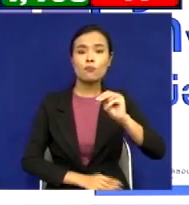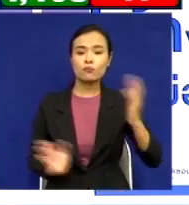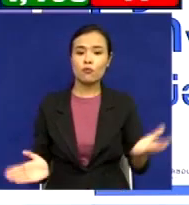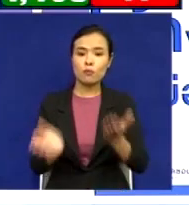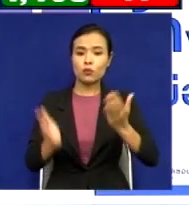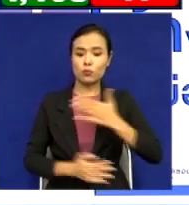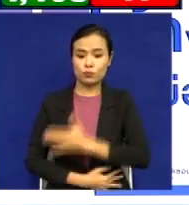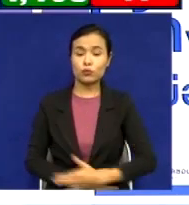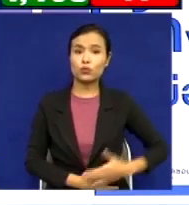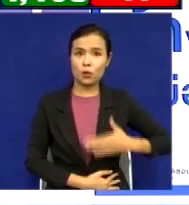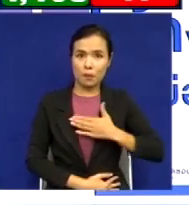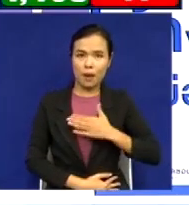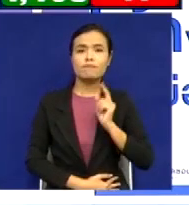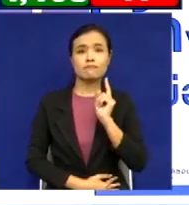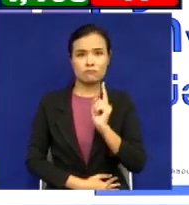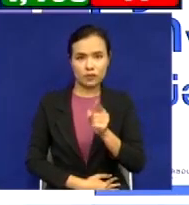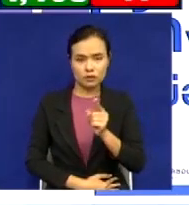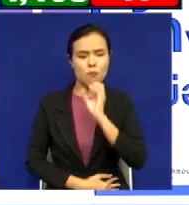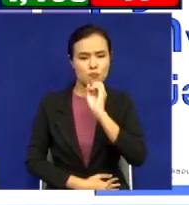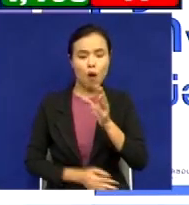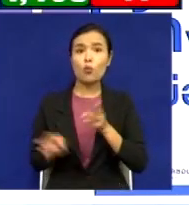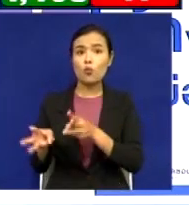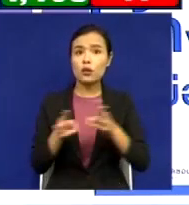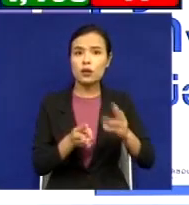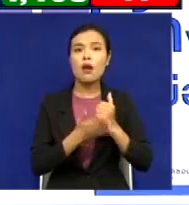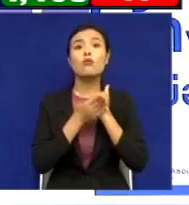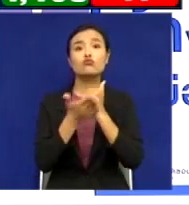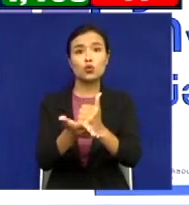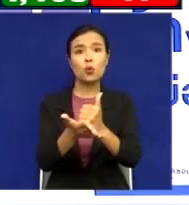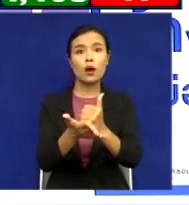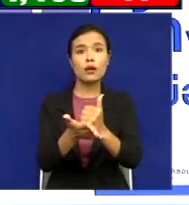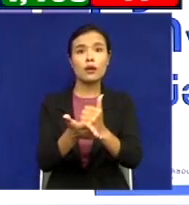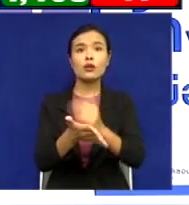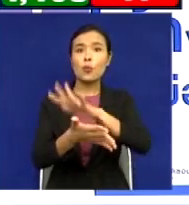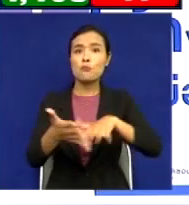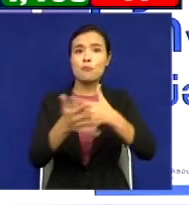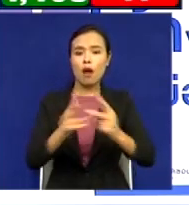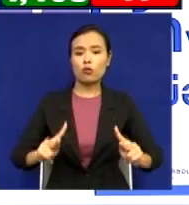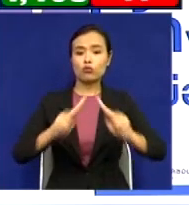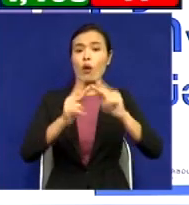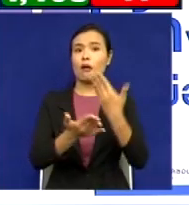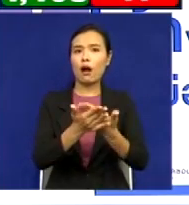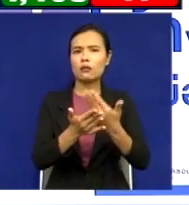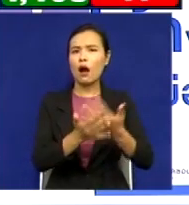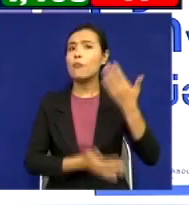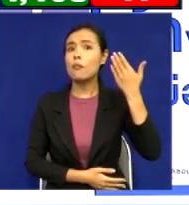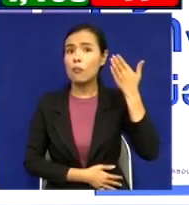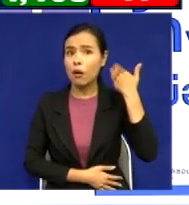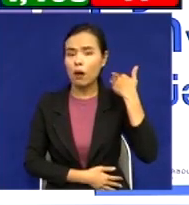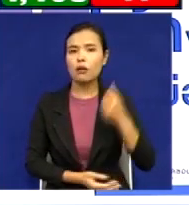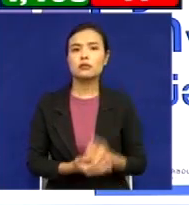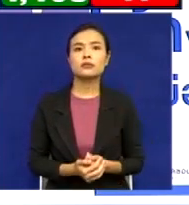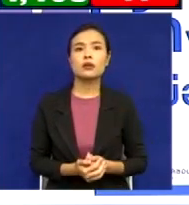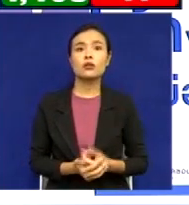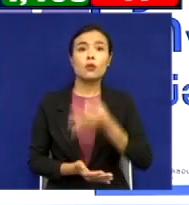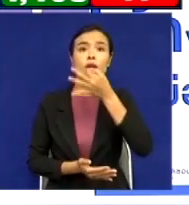คือต้องเรียนว่าโดยหลักการของการเยียวยาของมาตรการของกระทรวงการคลังที่ผ่านมาเนี่ยนะครับในกลุ่มอาชี